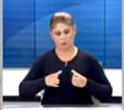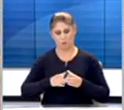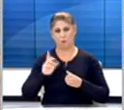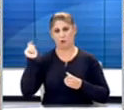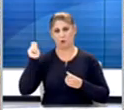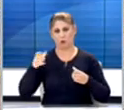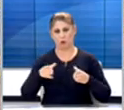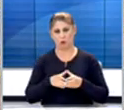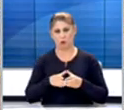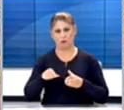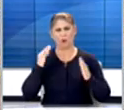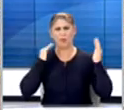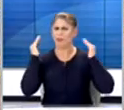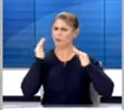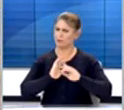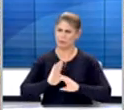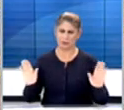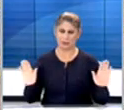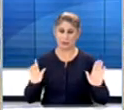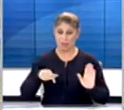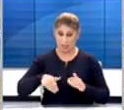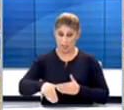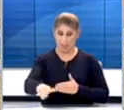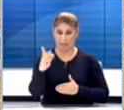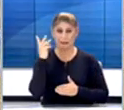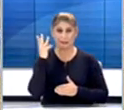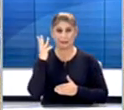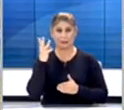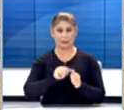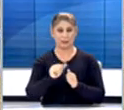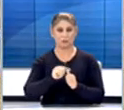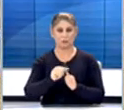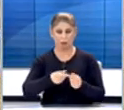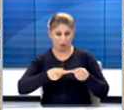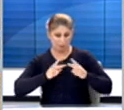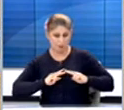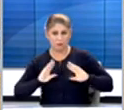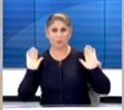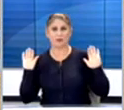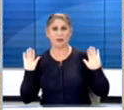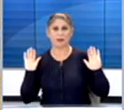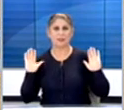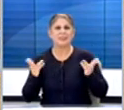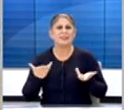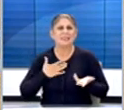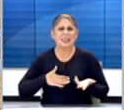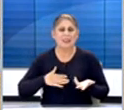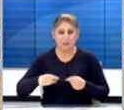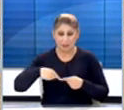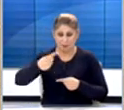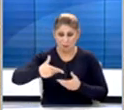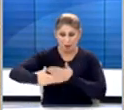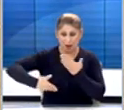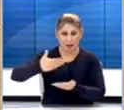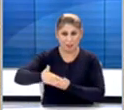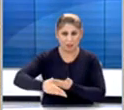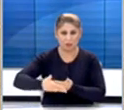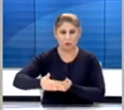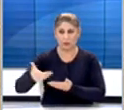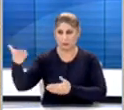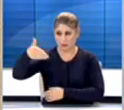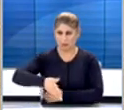Αυτό δεν αμφισβητείται. Και εδώ και 3 μήνες δεν μπορούμε να πάρουμε μια απάντηση. Τι θέλετε δηλαδή, στην επόμενη αναθεώρηση να έρθουμε